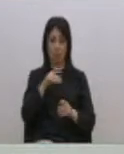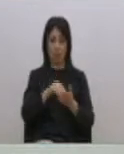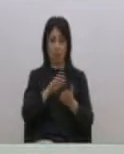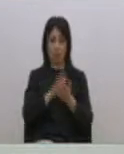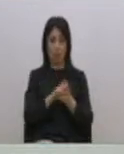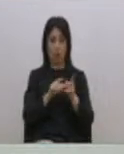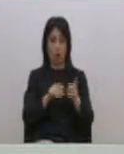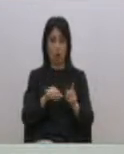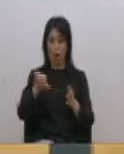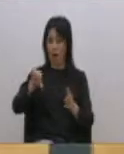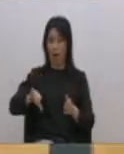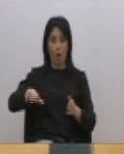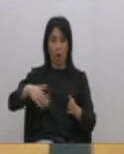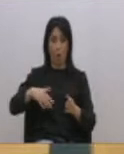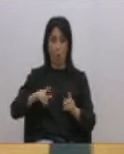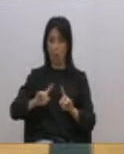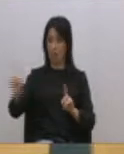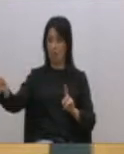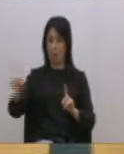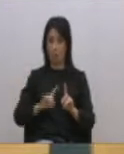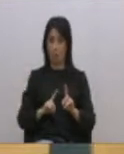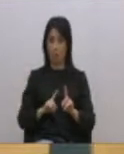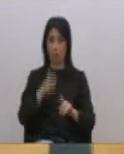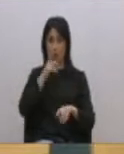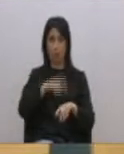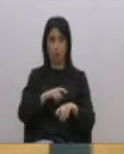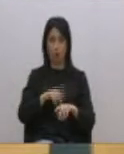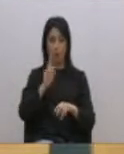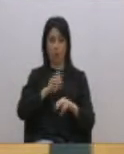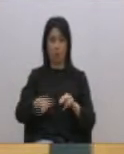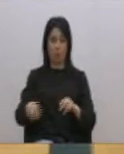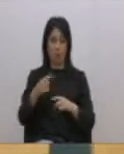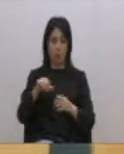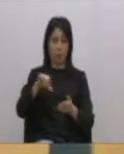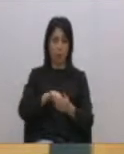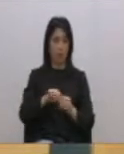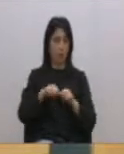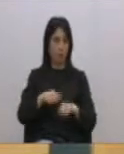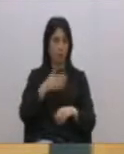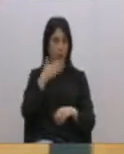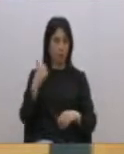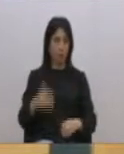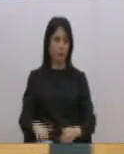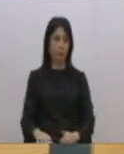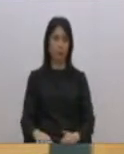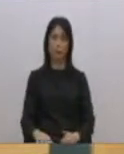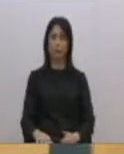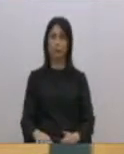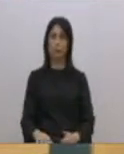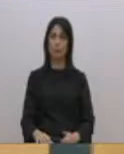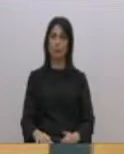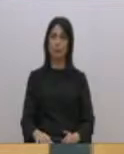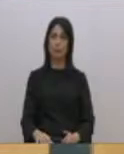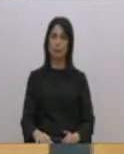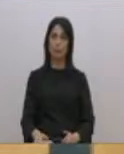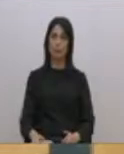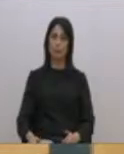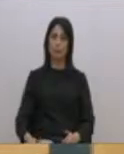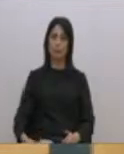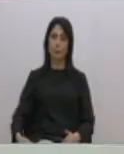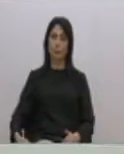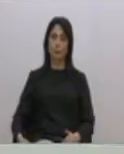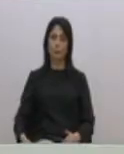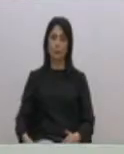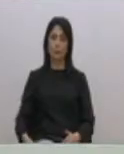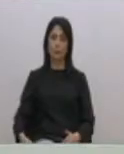satvis Thomas Arestreba, an arsenicul scut un droid, ma s-a gara, s-a gara, s-a gara, Și bătut. Am dat